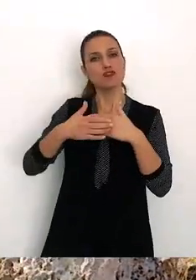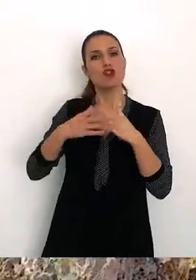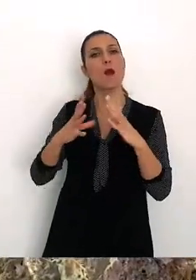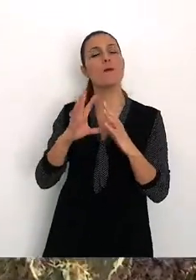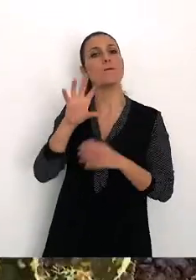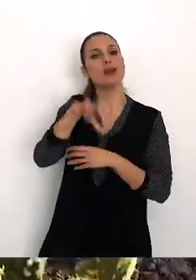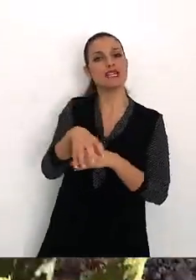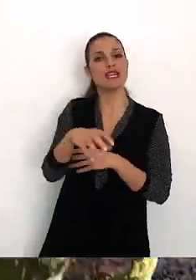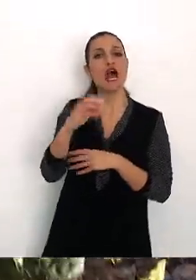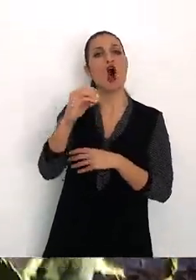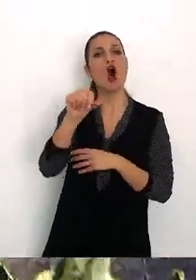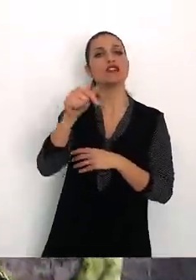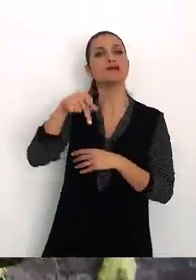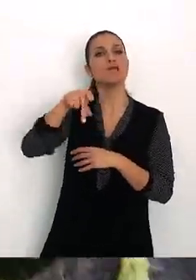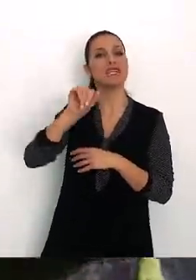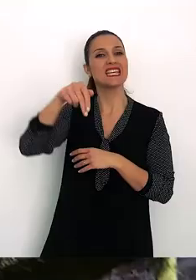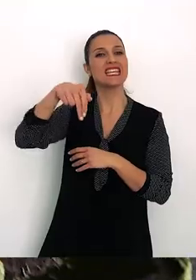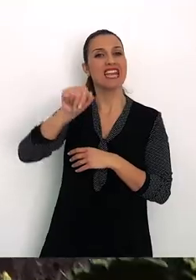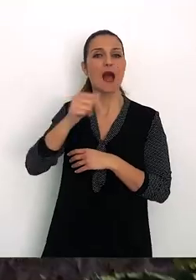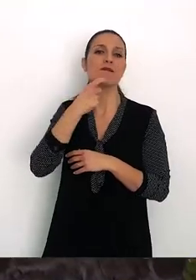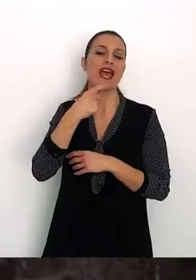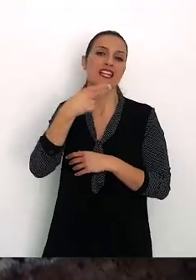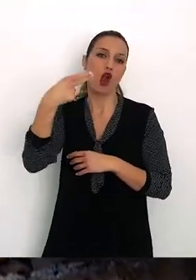Suda, presso l'omonima masseria Ospina.